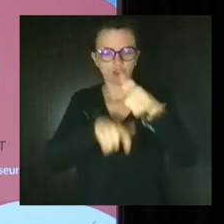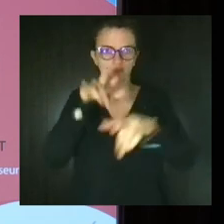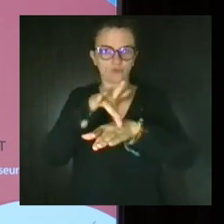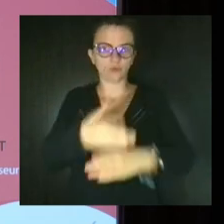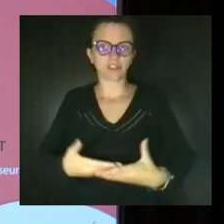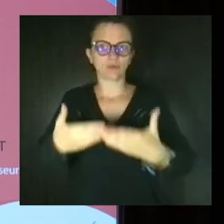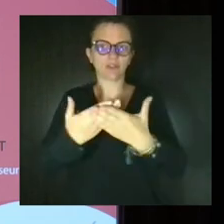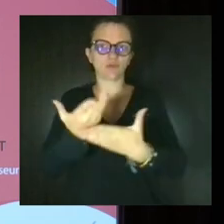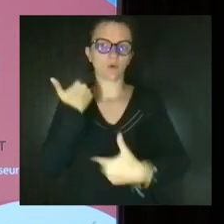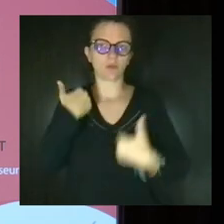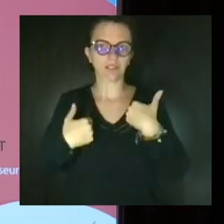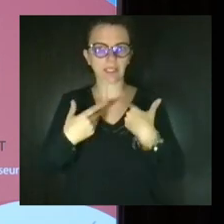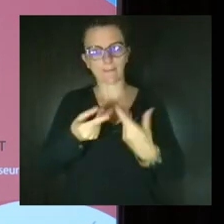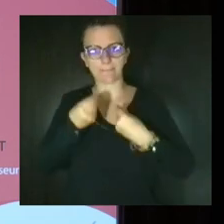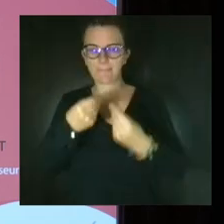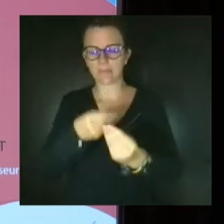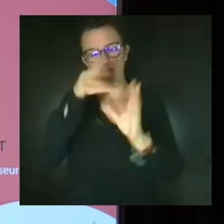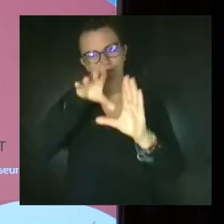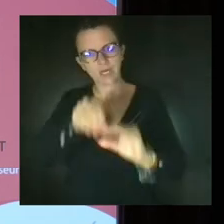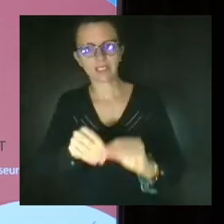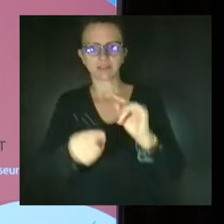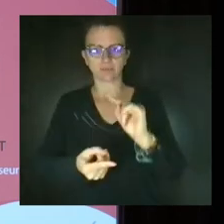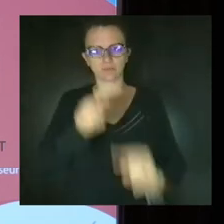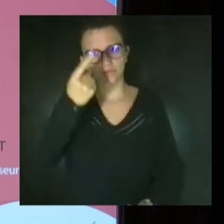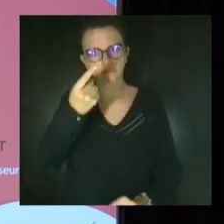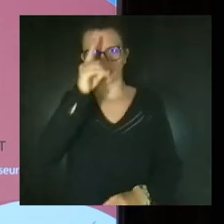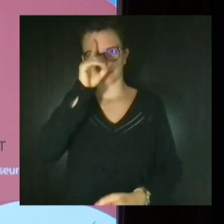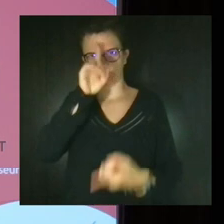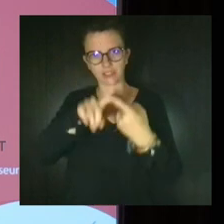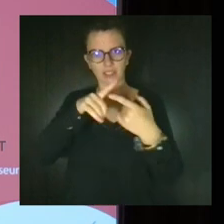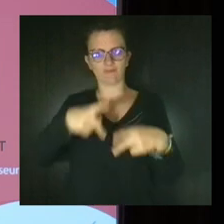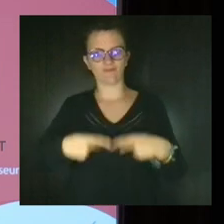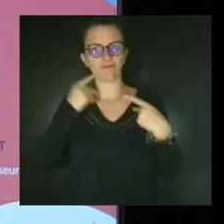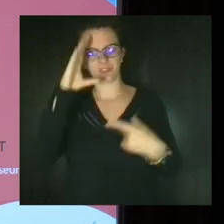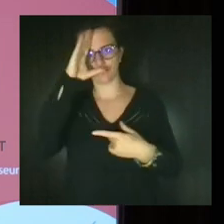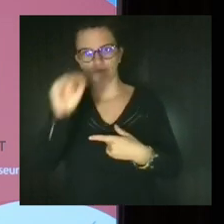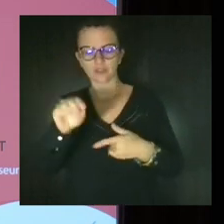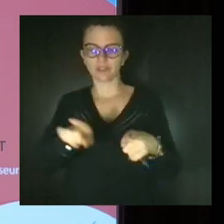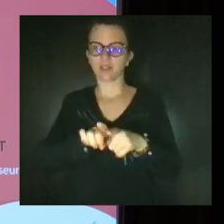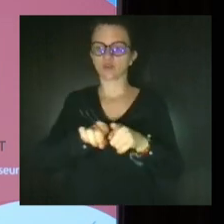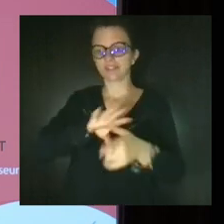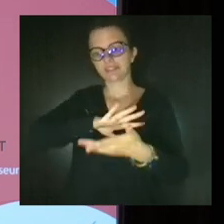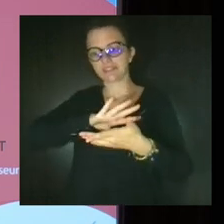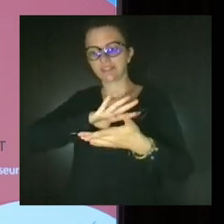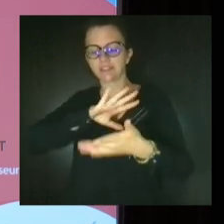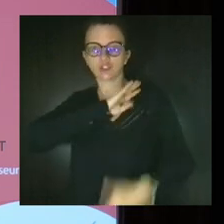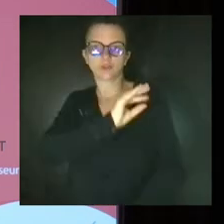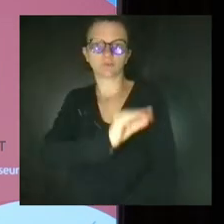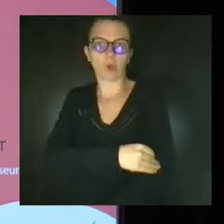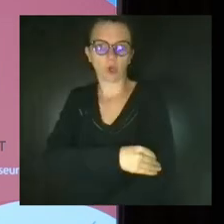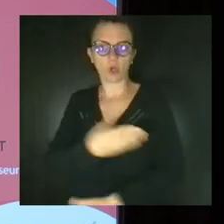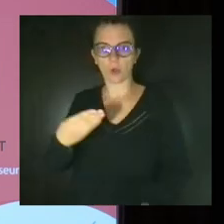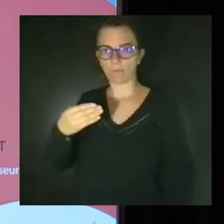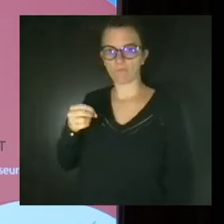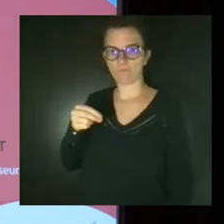de handicap dans la vie professionnelle et la pratique du sport. Alors, Mounir m'a fait remarquer qu'on pouvait y